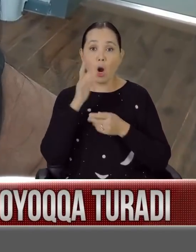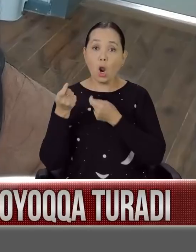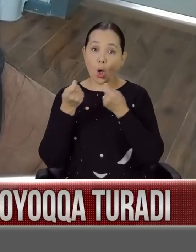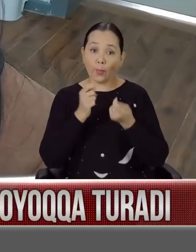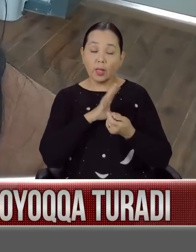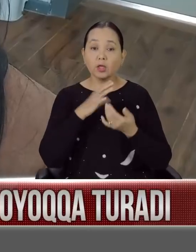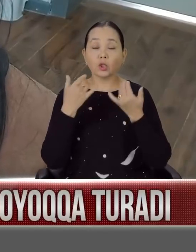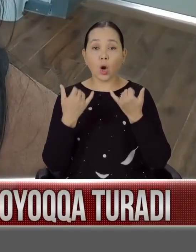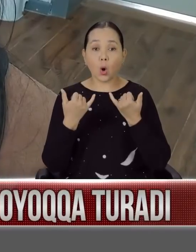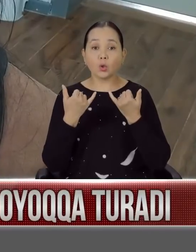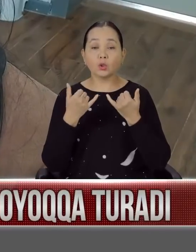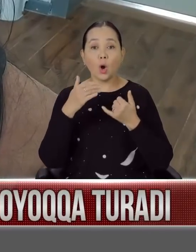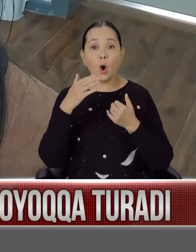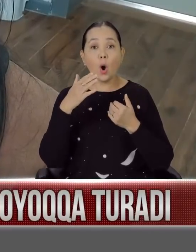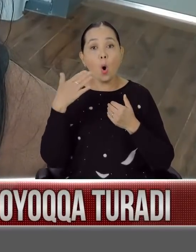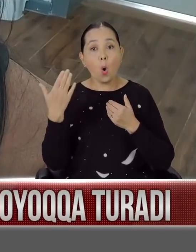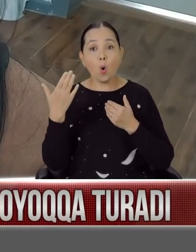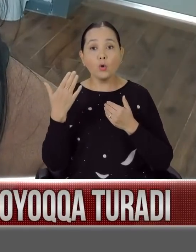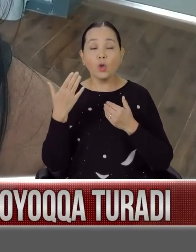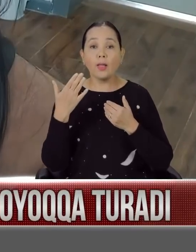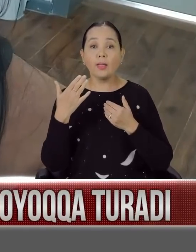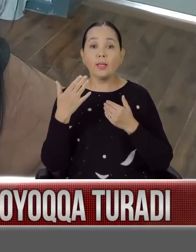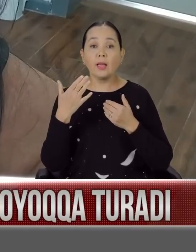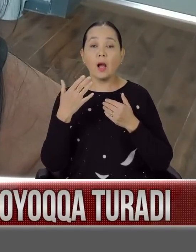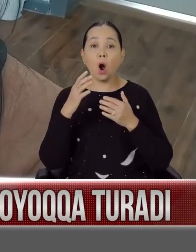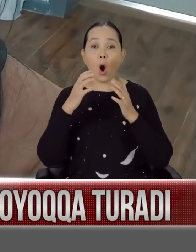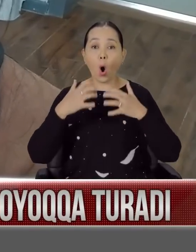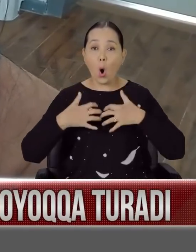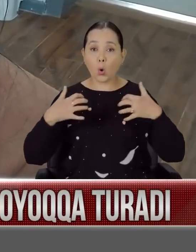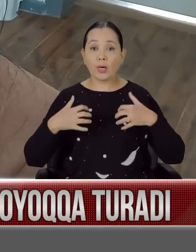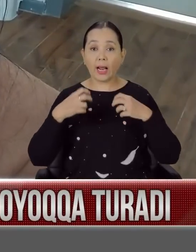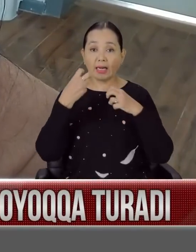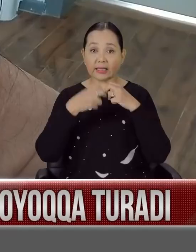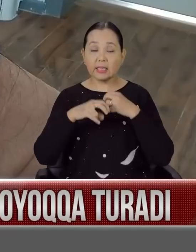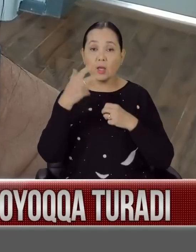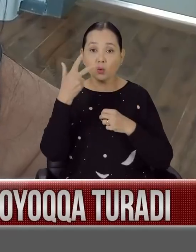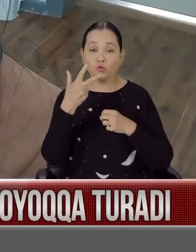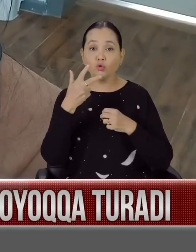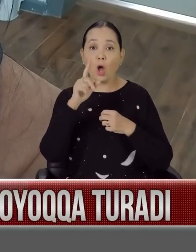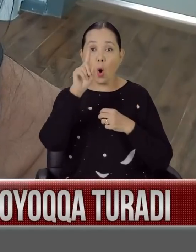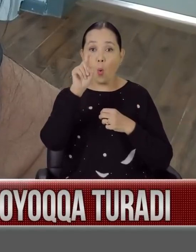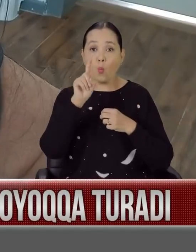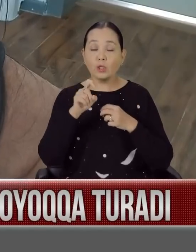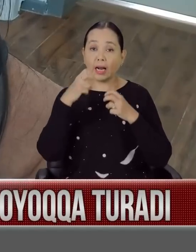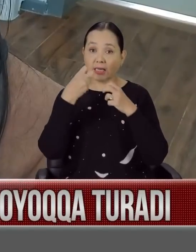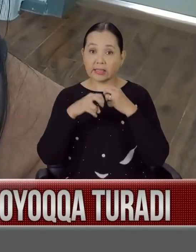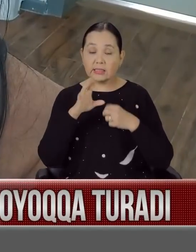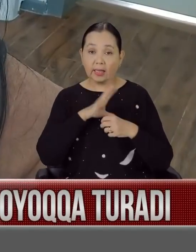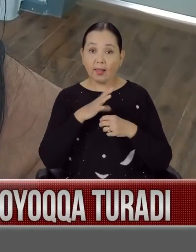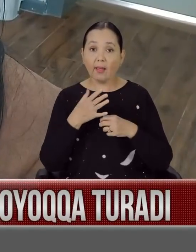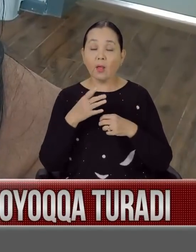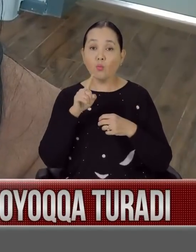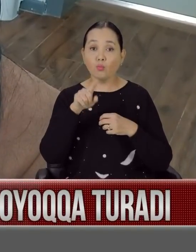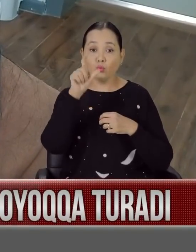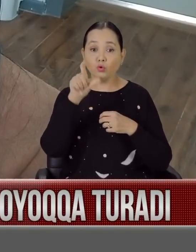balinsaga. Hozir o'ng tomonda, chap tomonda qovurg'alari singan, 3 ta qovurg'alari, umurtqalari singan.